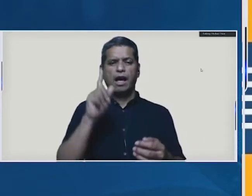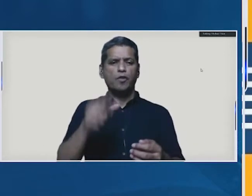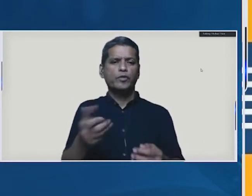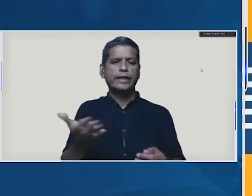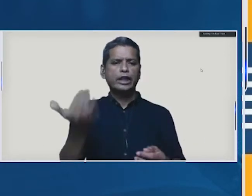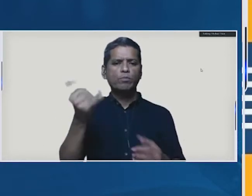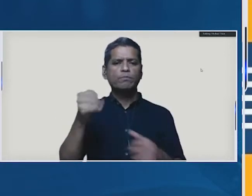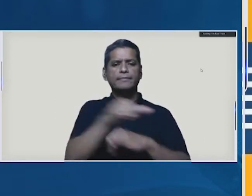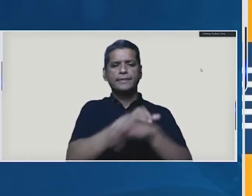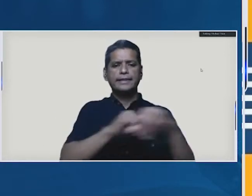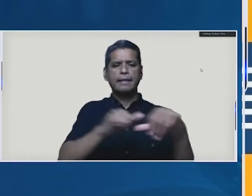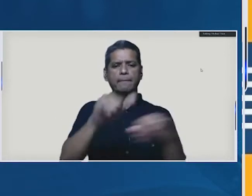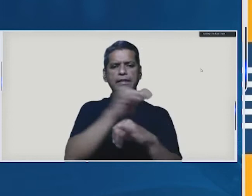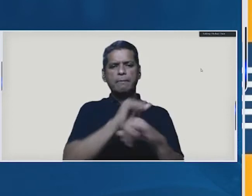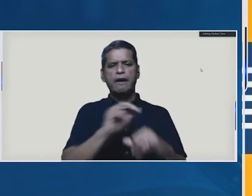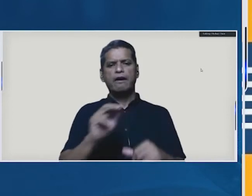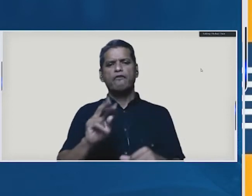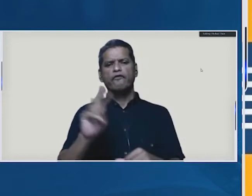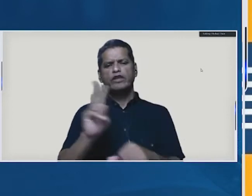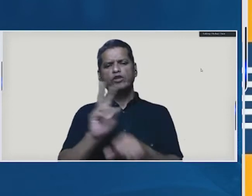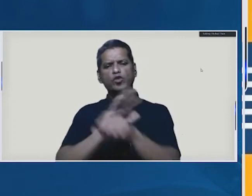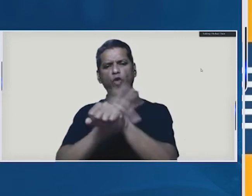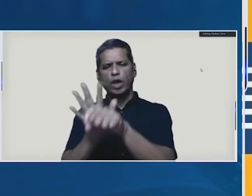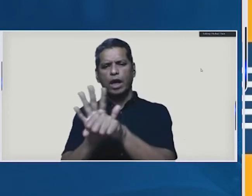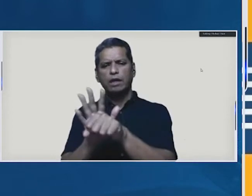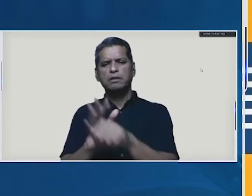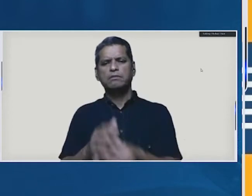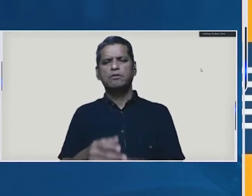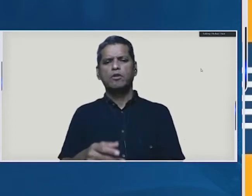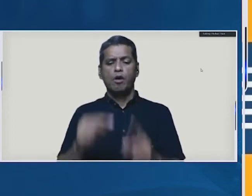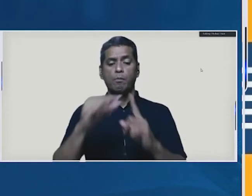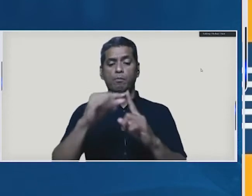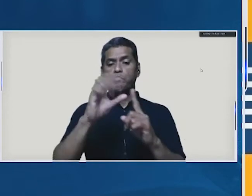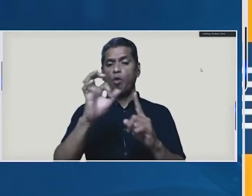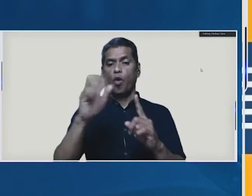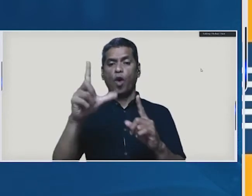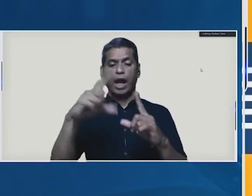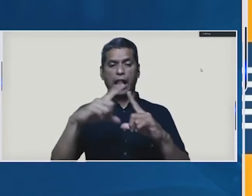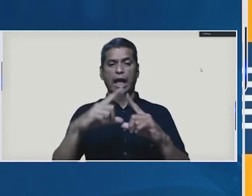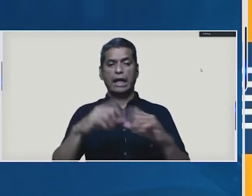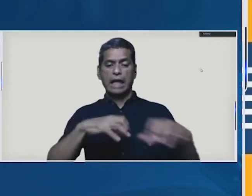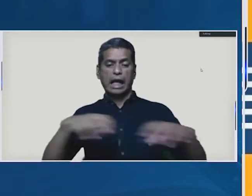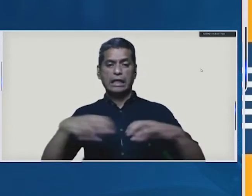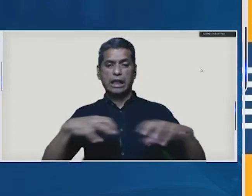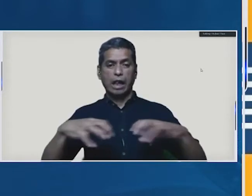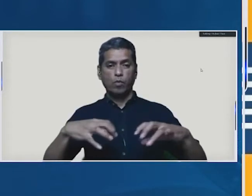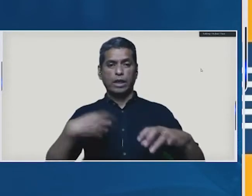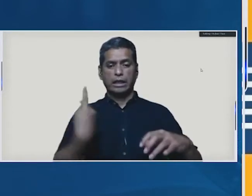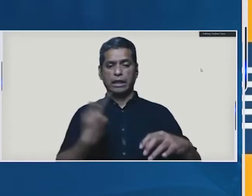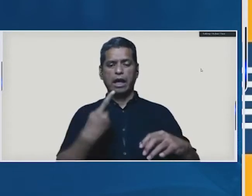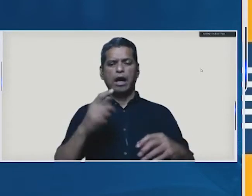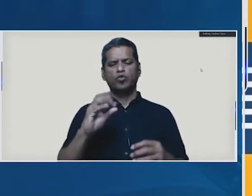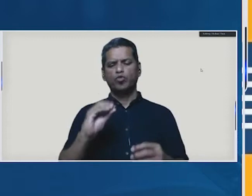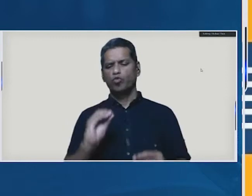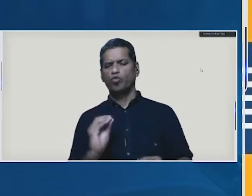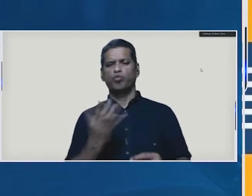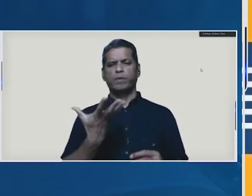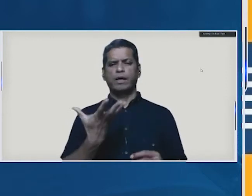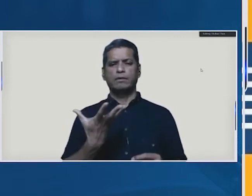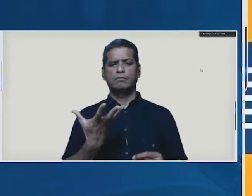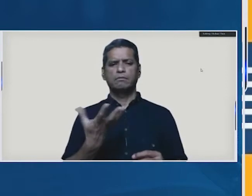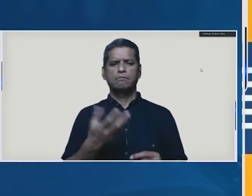hidup pola hidup gaya hidup yang baru ataupun yang sempat disebut sebagai you normal tidak ada kepastian